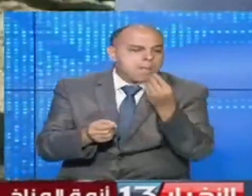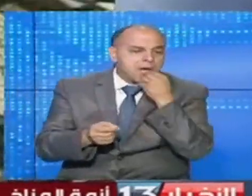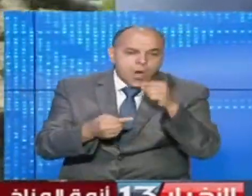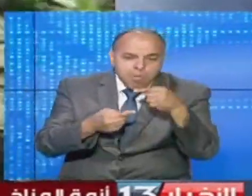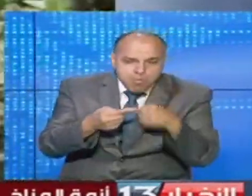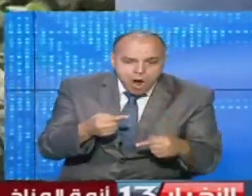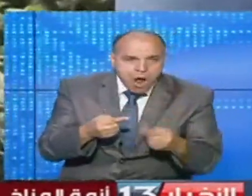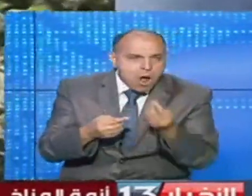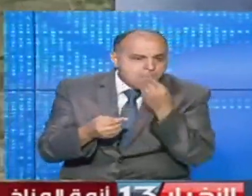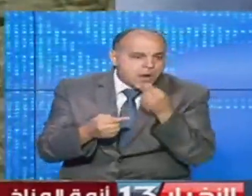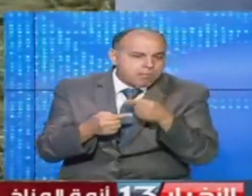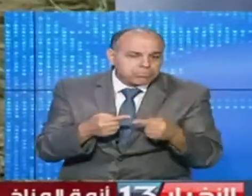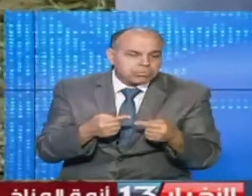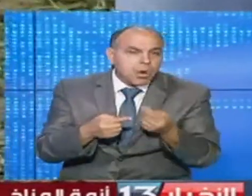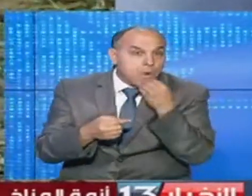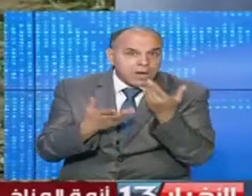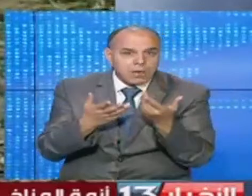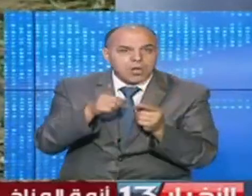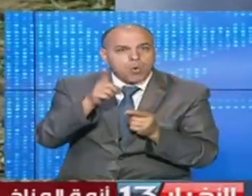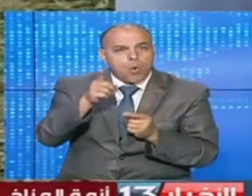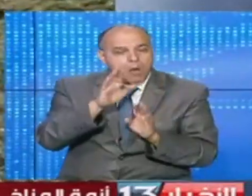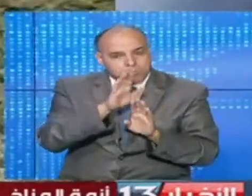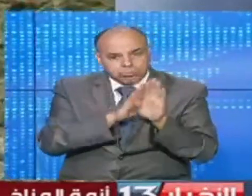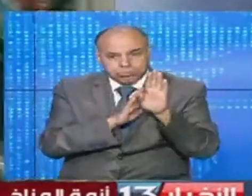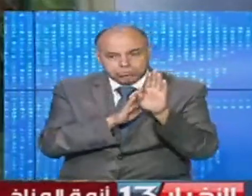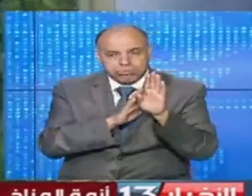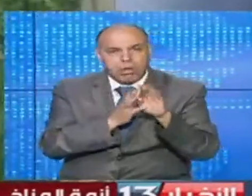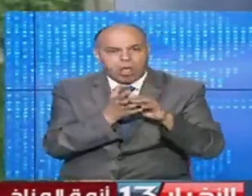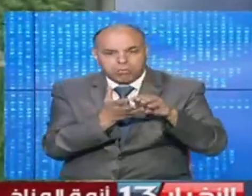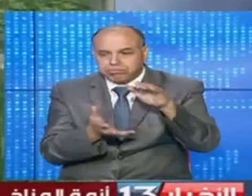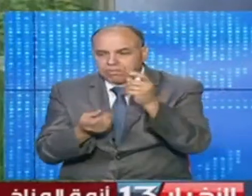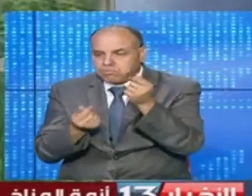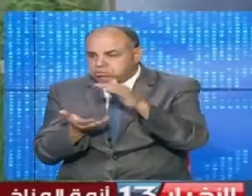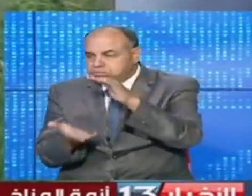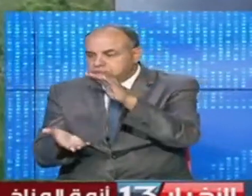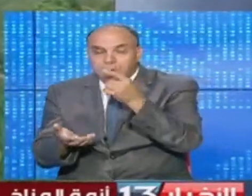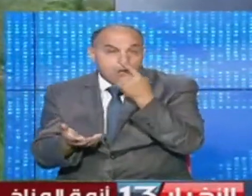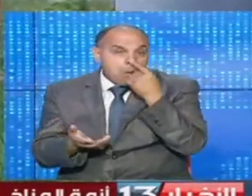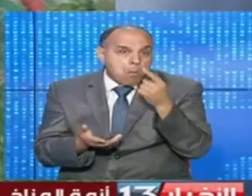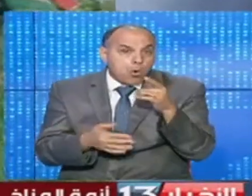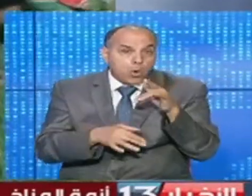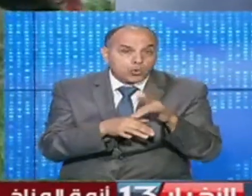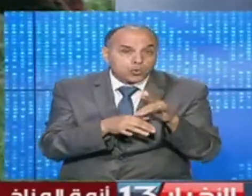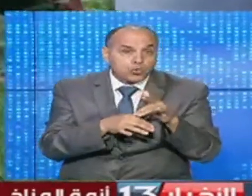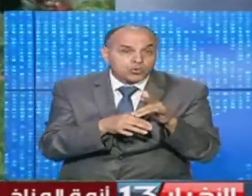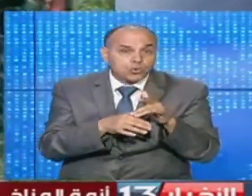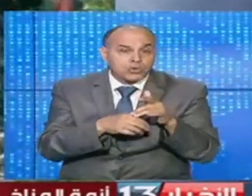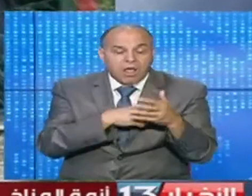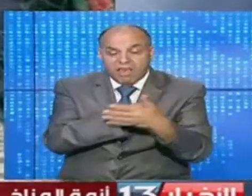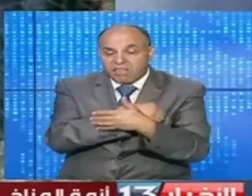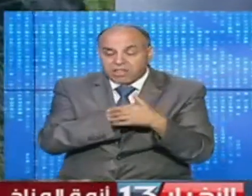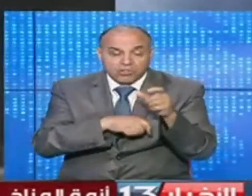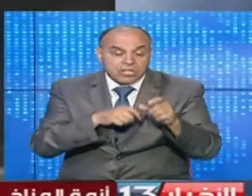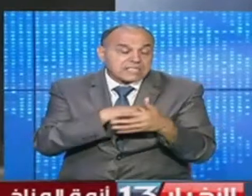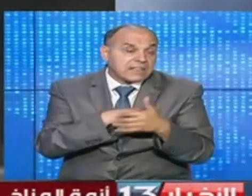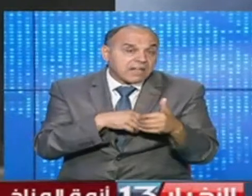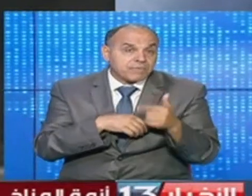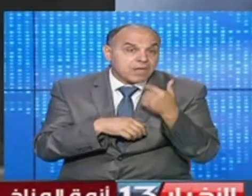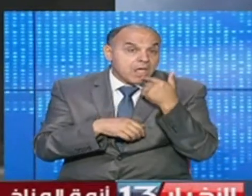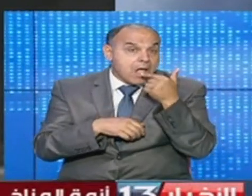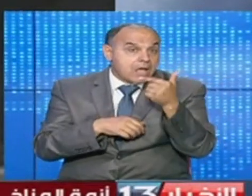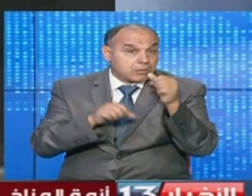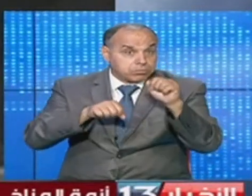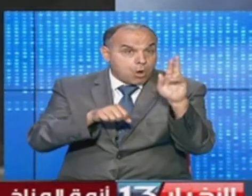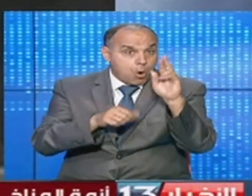في مواد غذائيه اساسيه وارتفاع التضخم التي من المرجح ان تصيب الفئات الاضعف بين البشر هذا وقدم